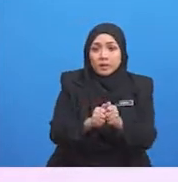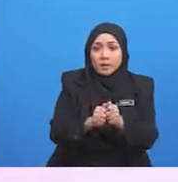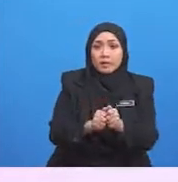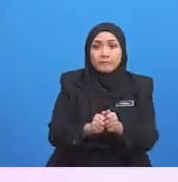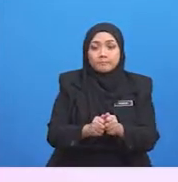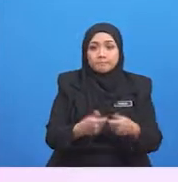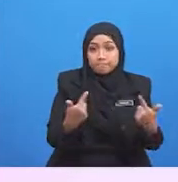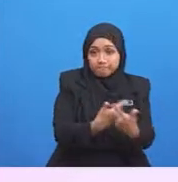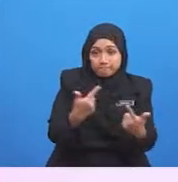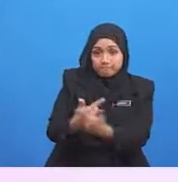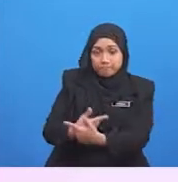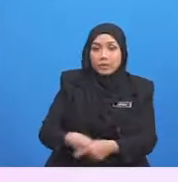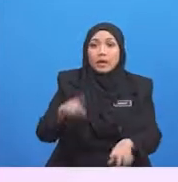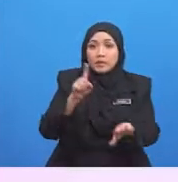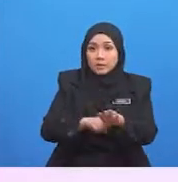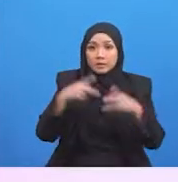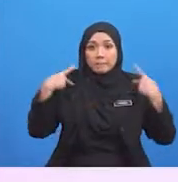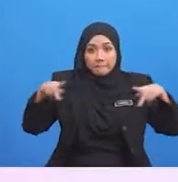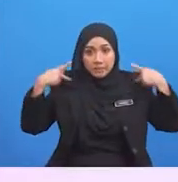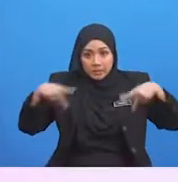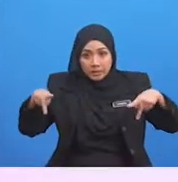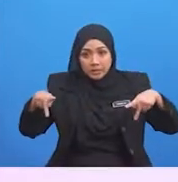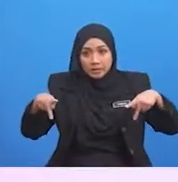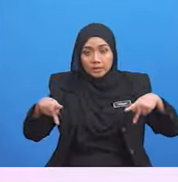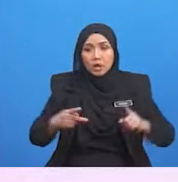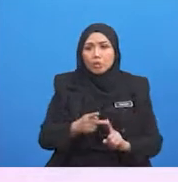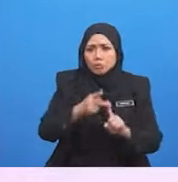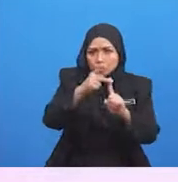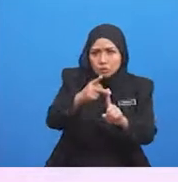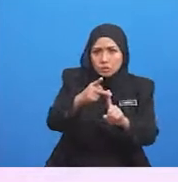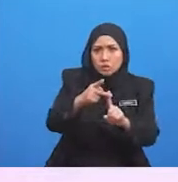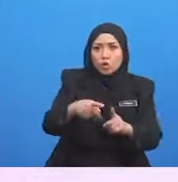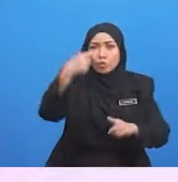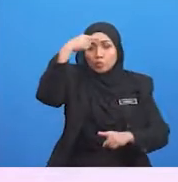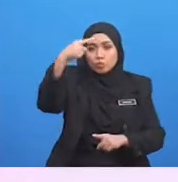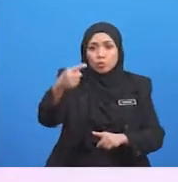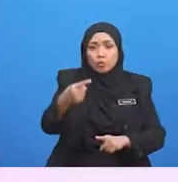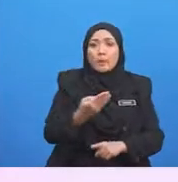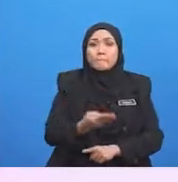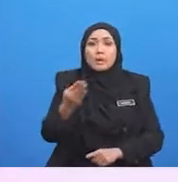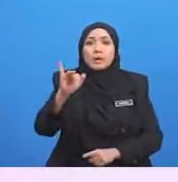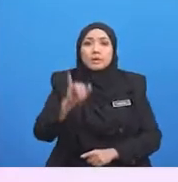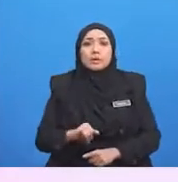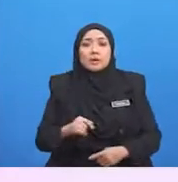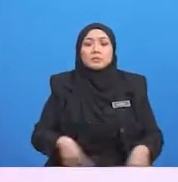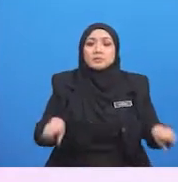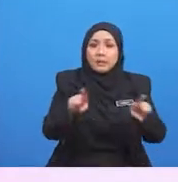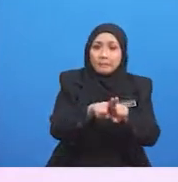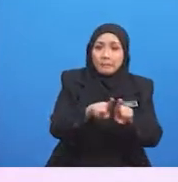Khususnya untuk produk yang mempunyai perbezaan yang sangat